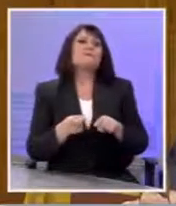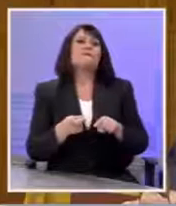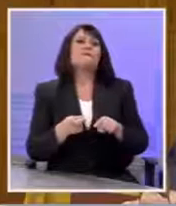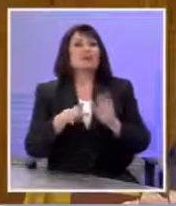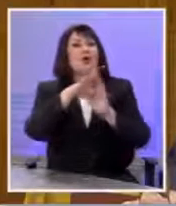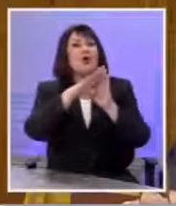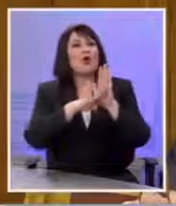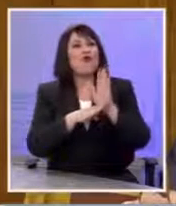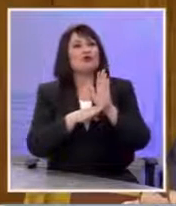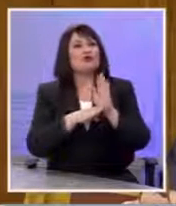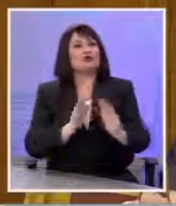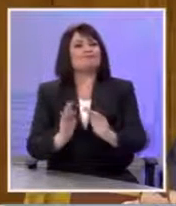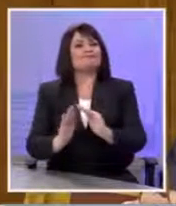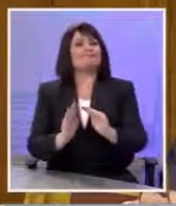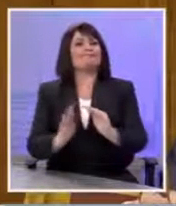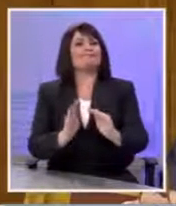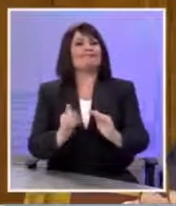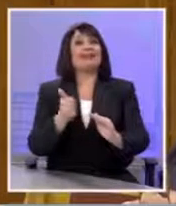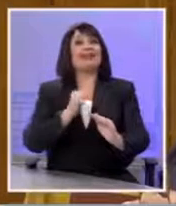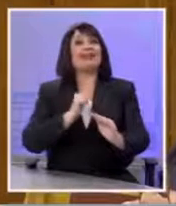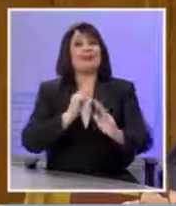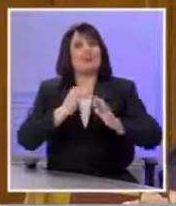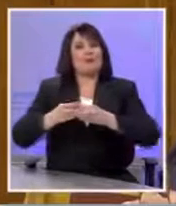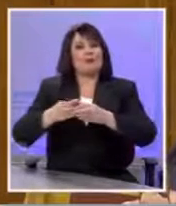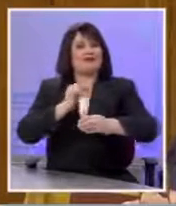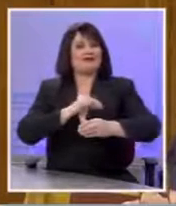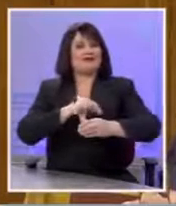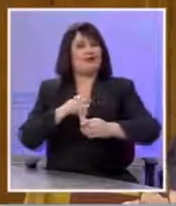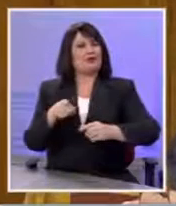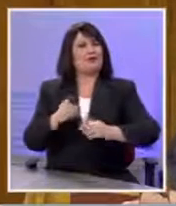όρους εξυπηρέτησης ειδικών ομάδων συμφερόντων,